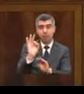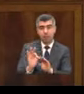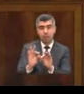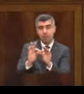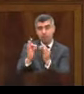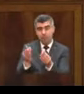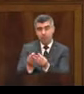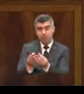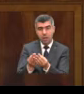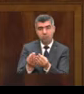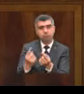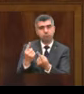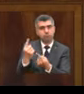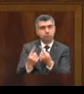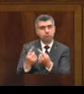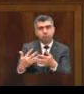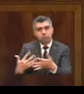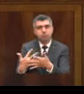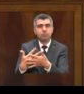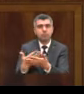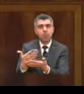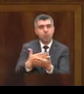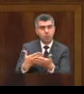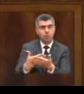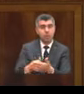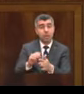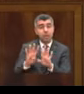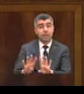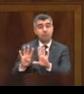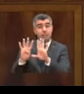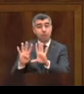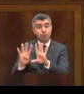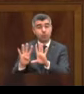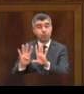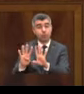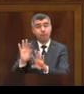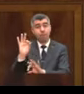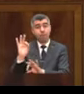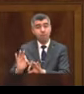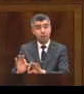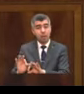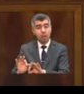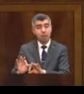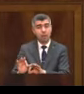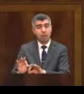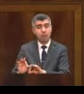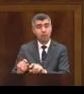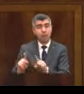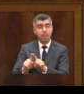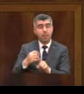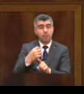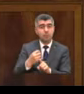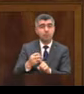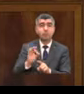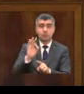الأسر لم تتأثر العلاقات داخلها بالجائحة، وفي المقابل 18% أي 21% في الوسط عن شعور يعني عبرت